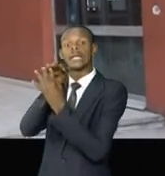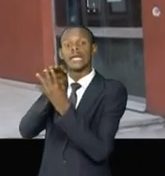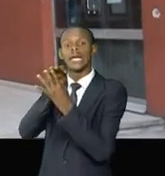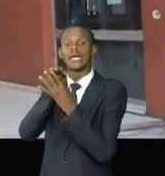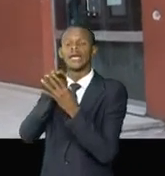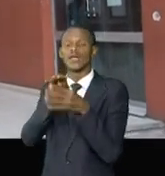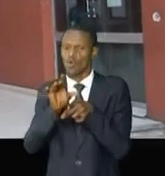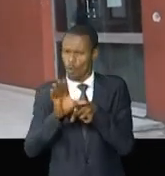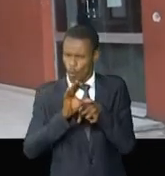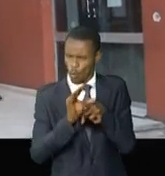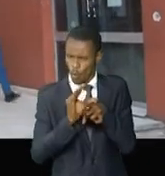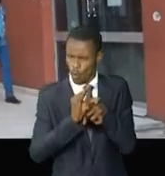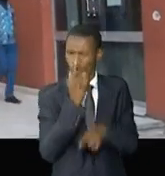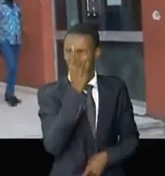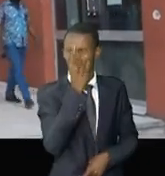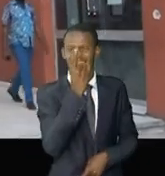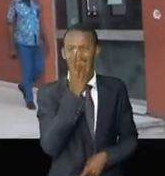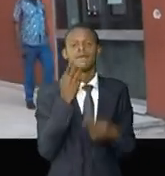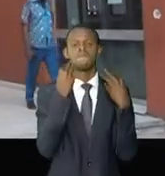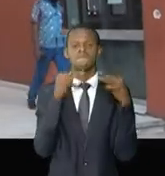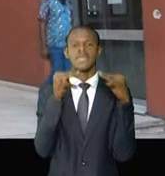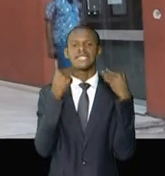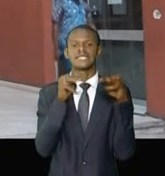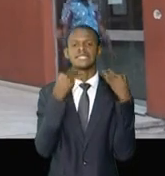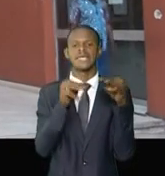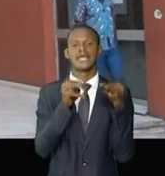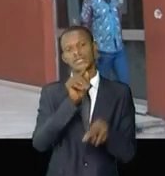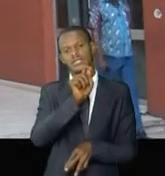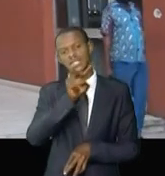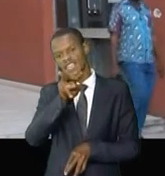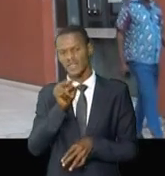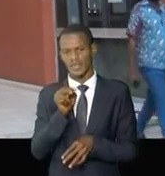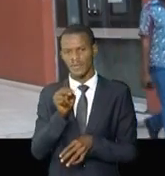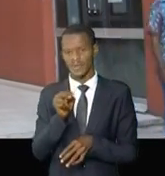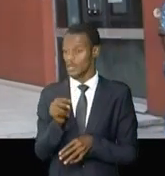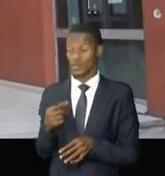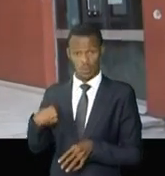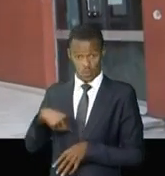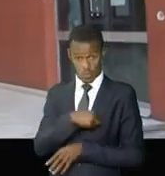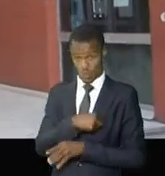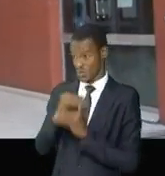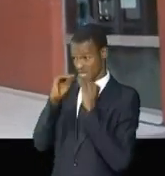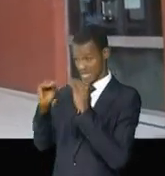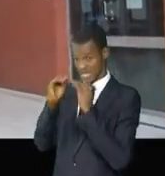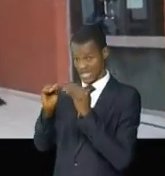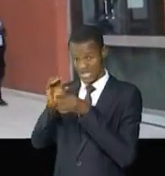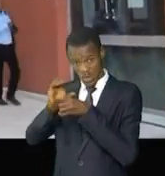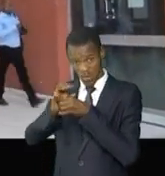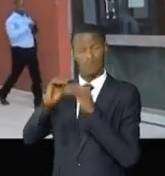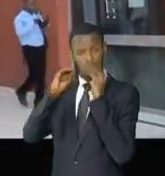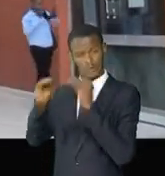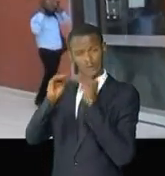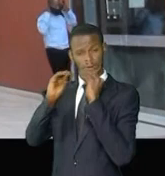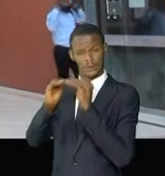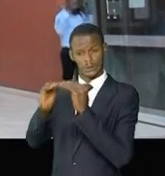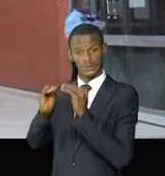et sous module média. C'est ainsi, après avoir suivi la théorie, et nous avons préféré que les